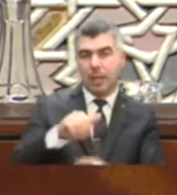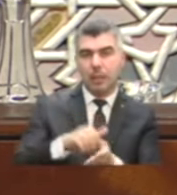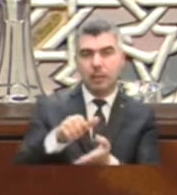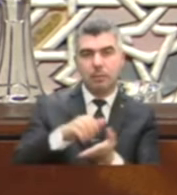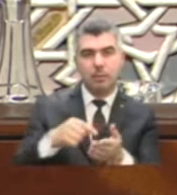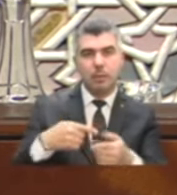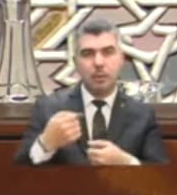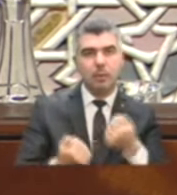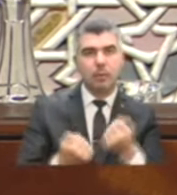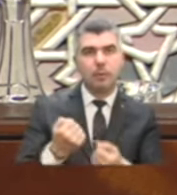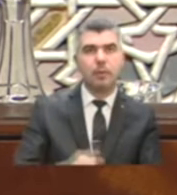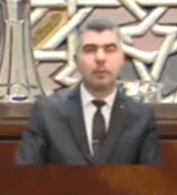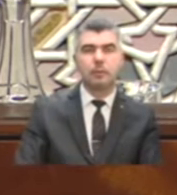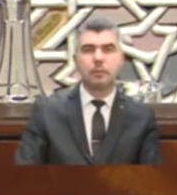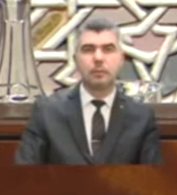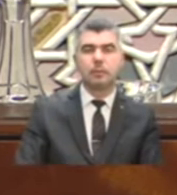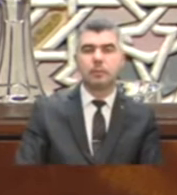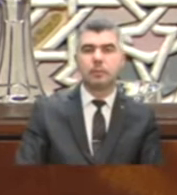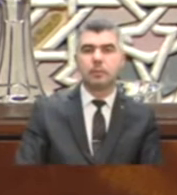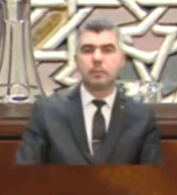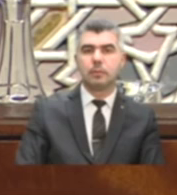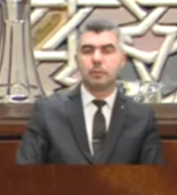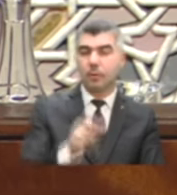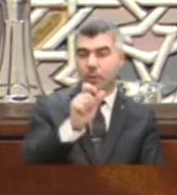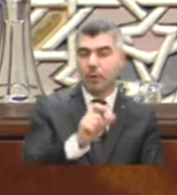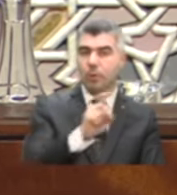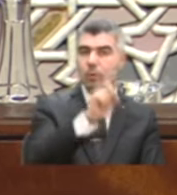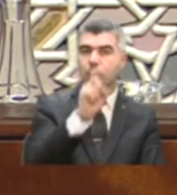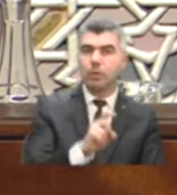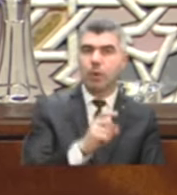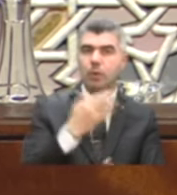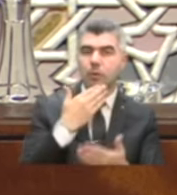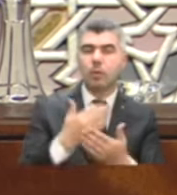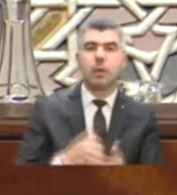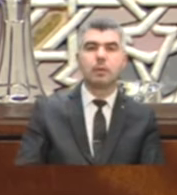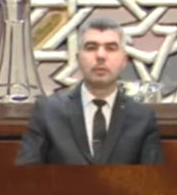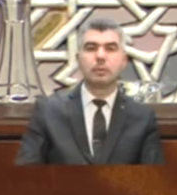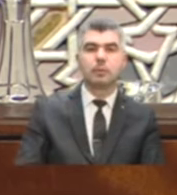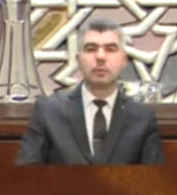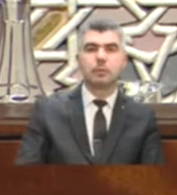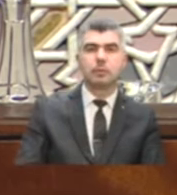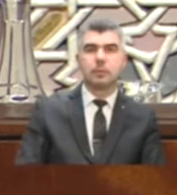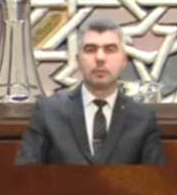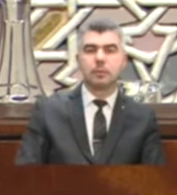الأصالة والمعاصرة، فليتفضل أحد واضعي السؤال. مشكورة.